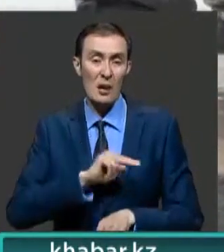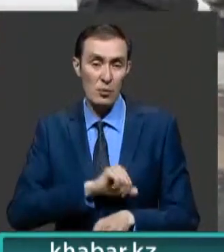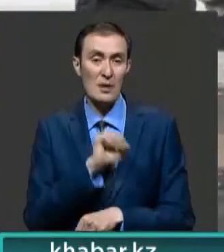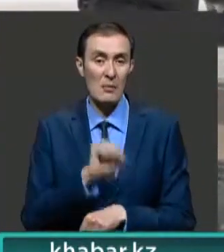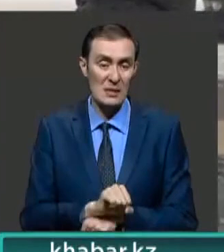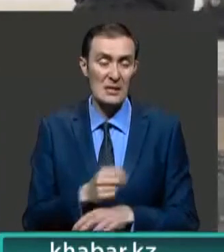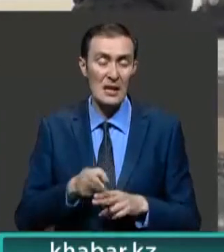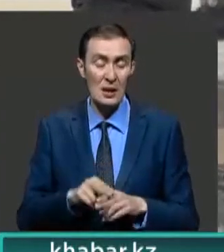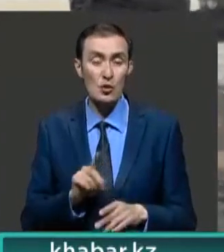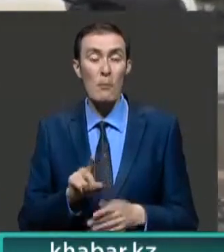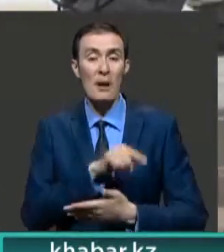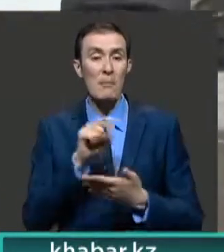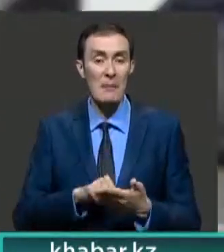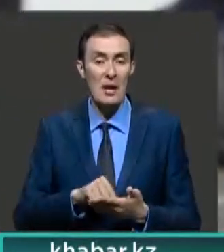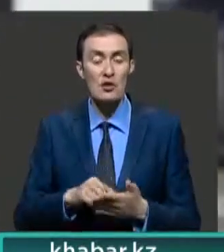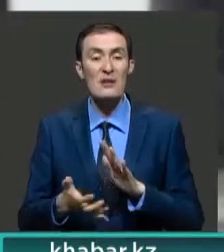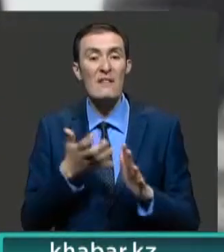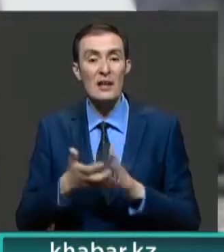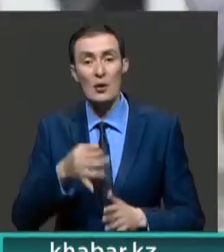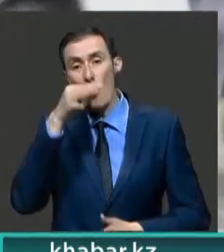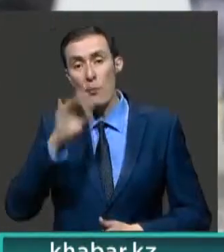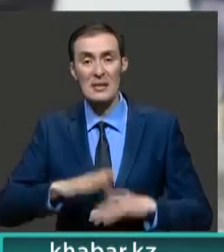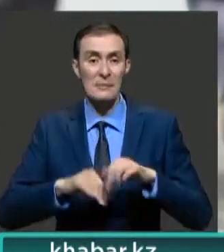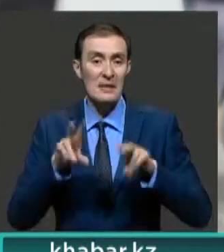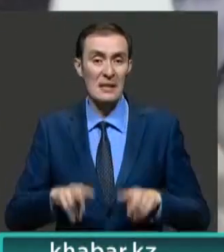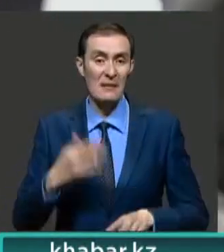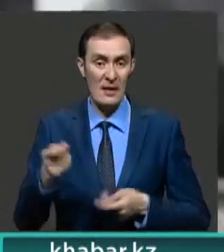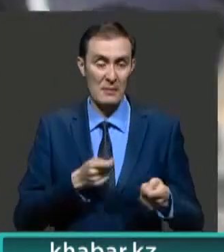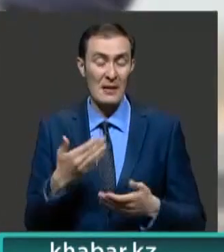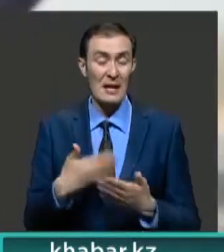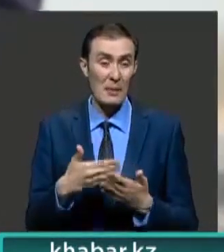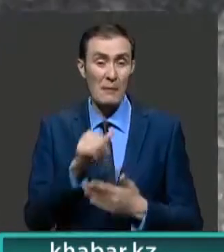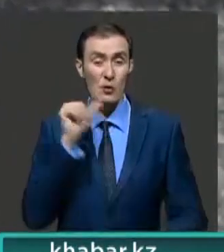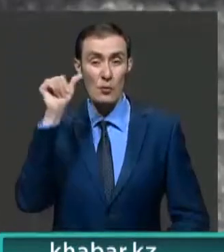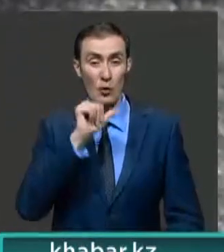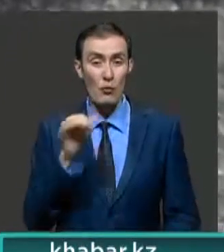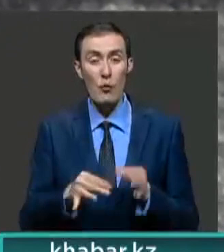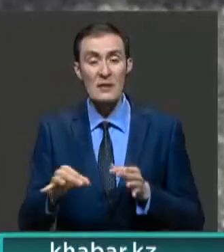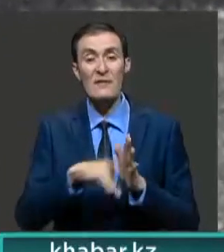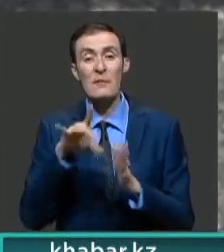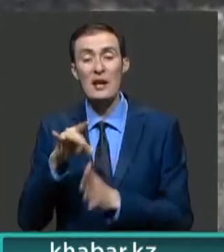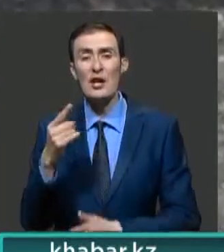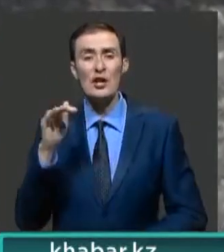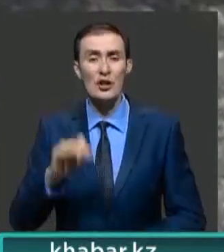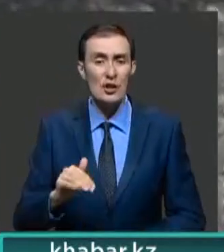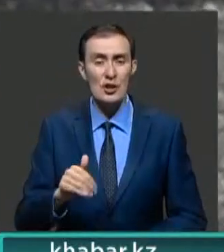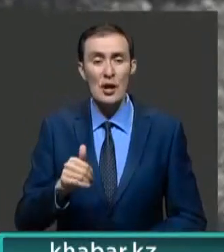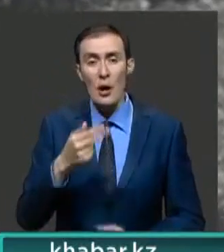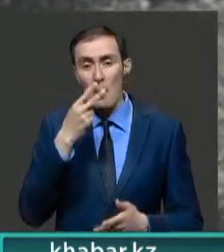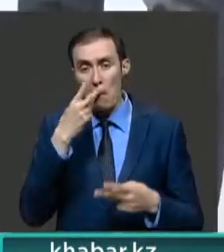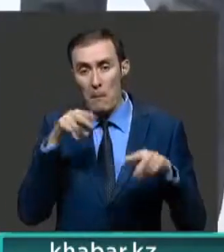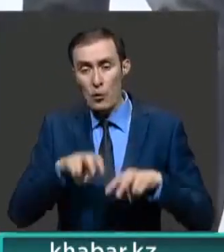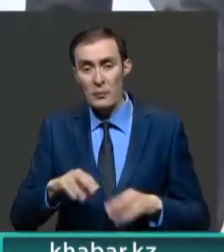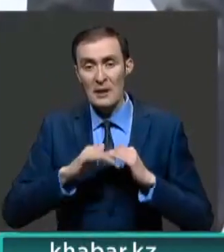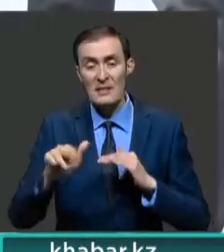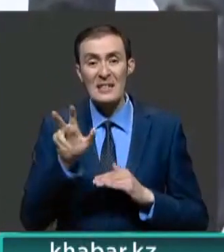это в дополнение к проблеме с неквалифицированными кадрами в самих акиматах. К слову, в прошлом году по области отобрали больше 1000 проб на трассах.